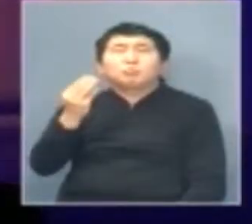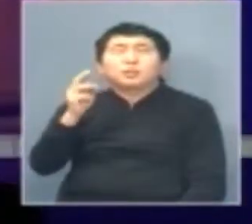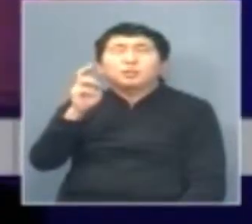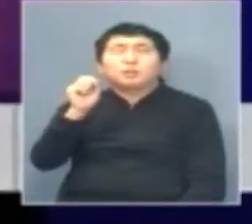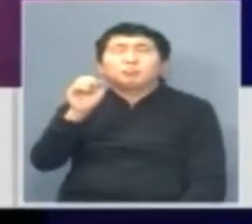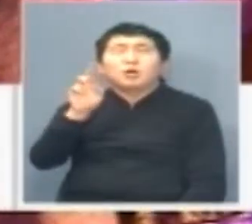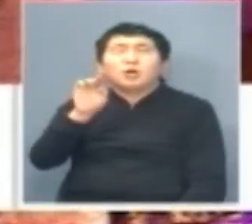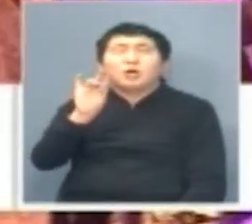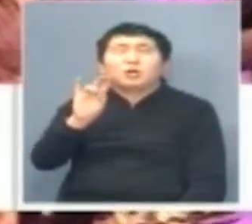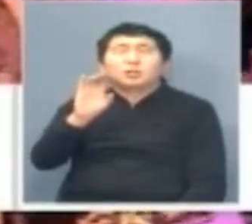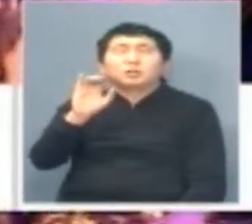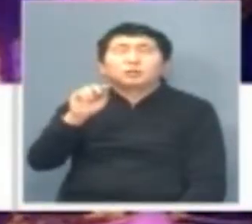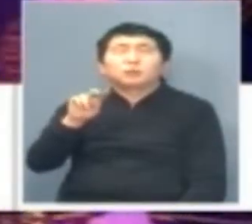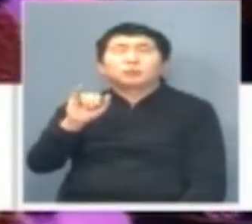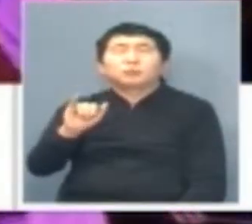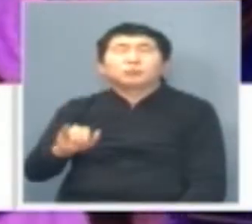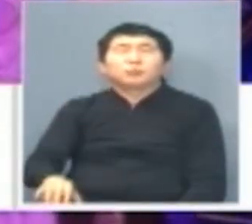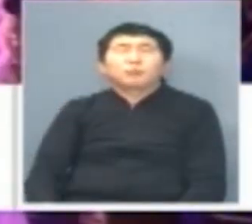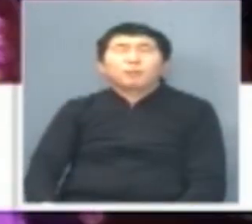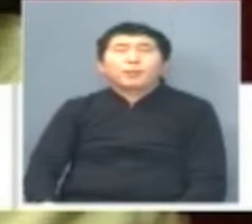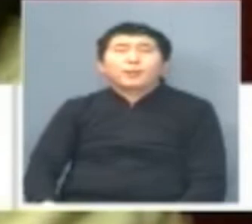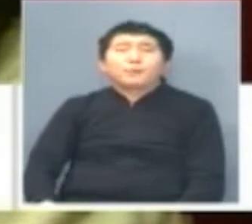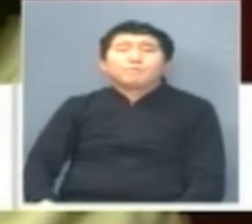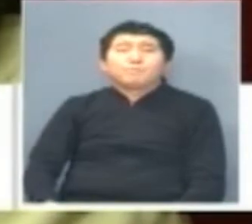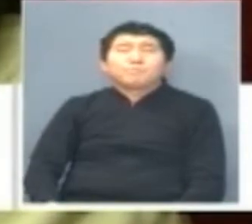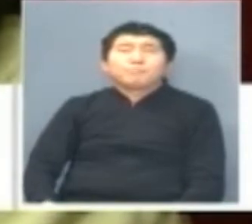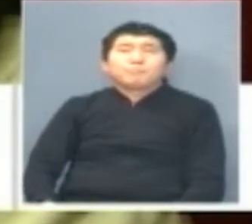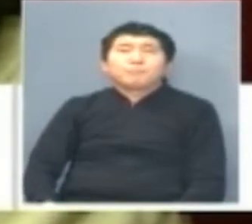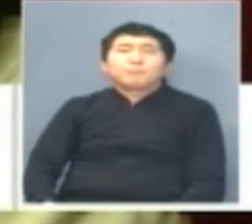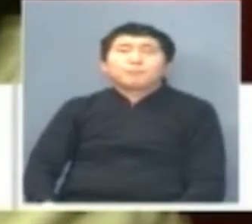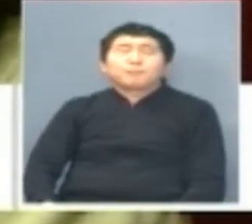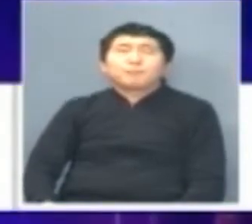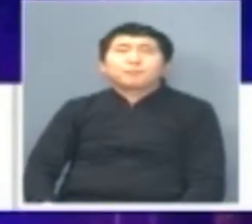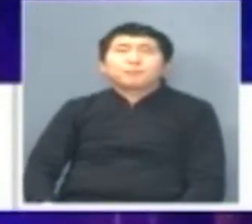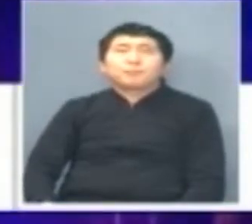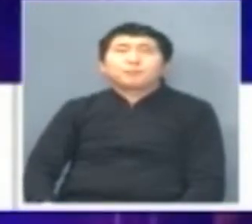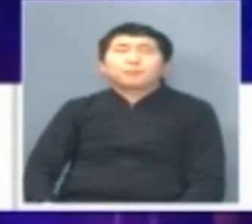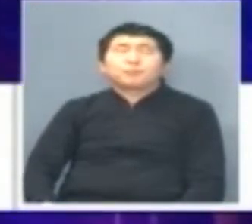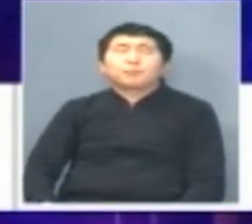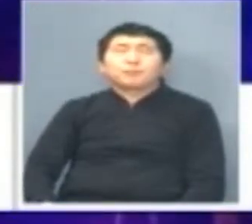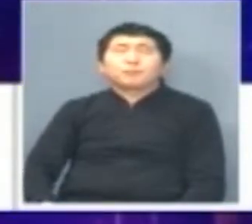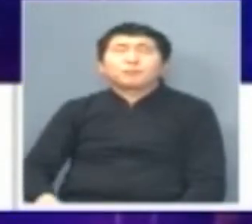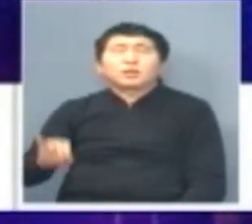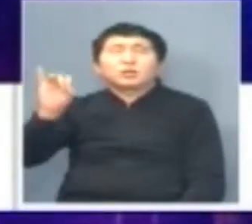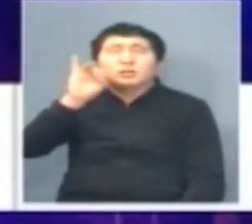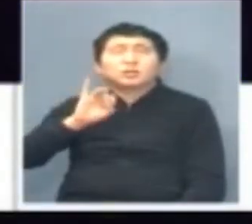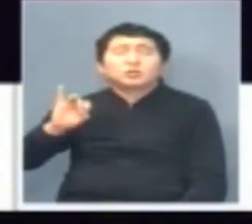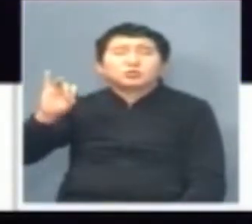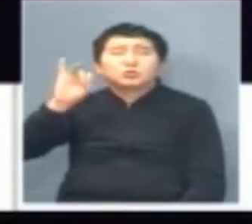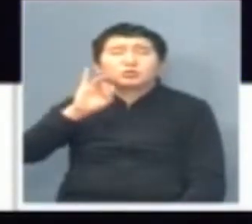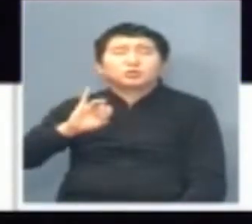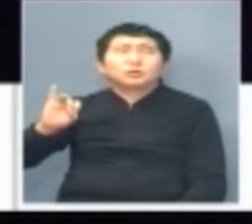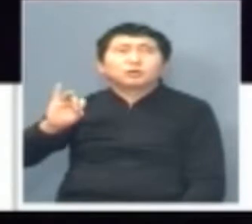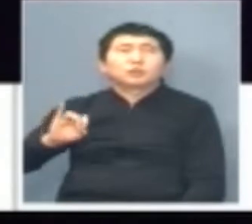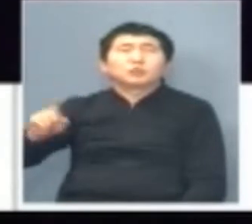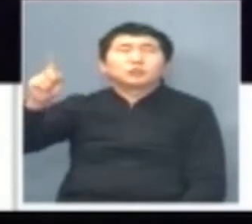жемчужина романтических опусов козы корпишь баян сулу трогательная трагическая и захватывающая дух история ставший великой легендой